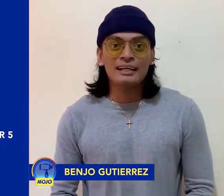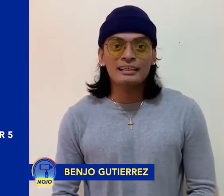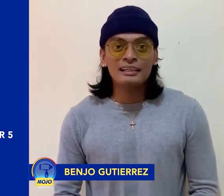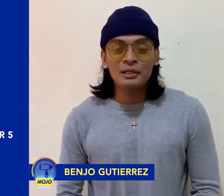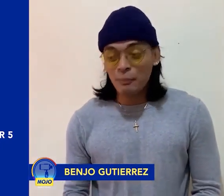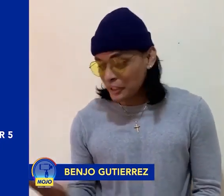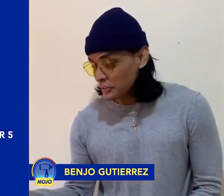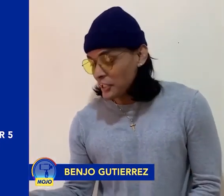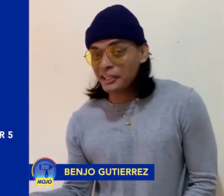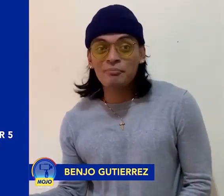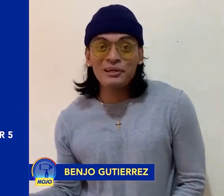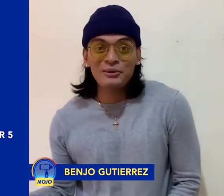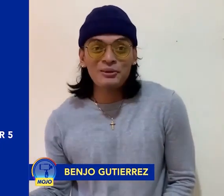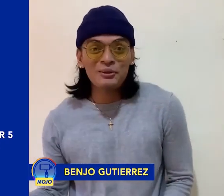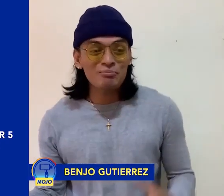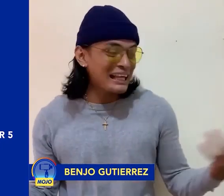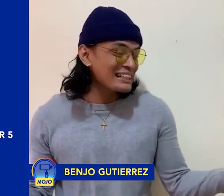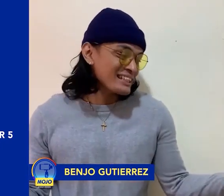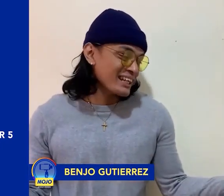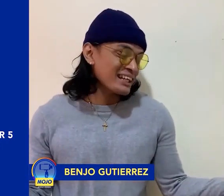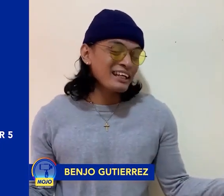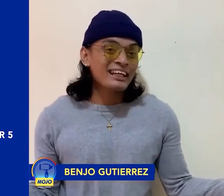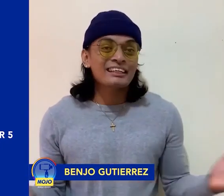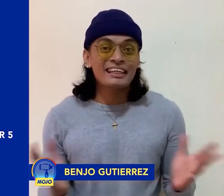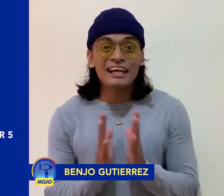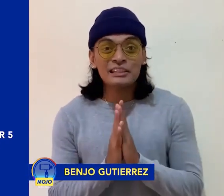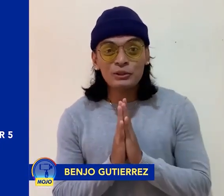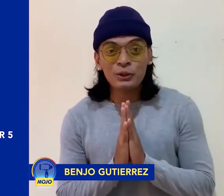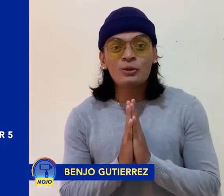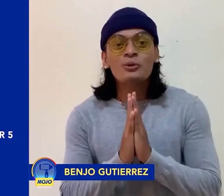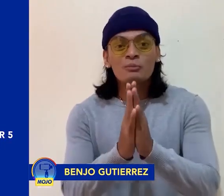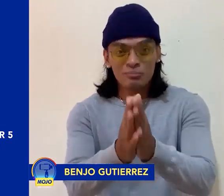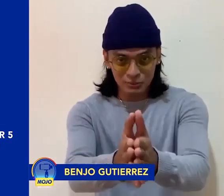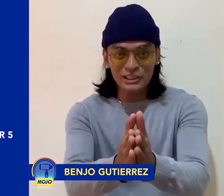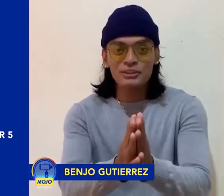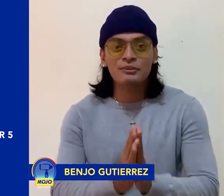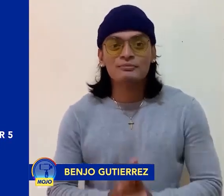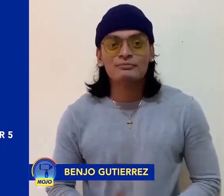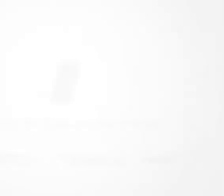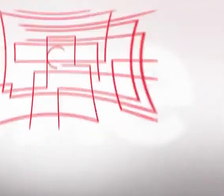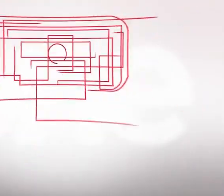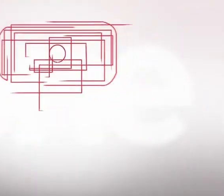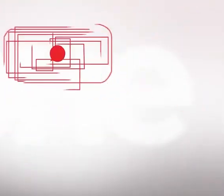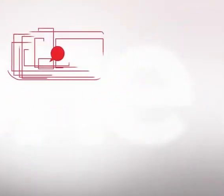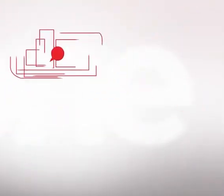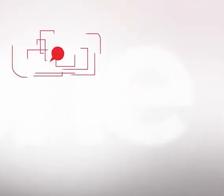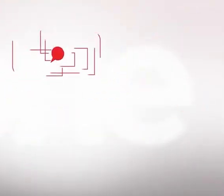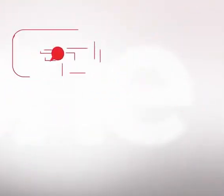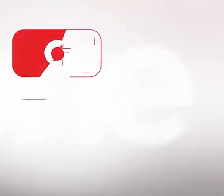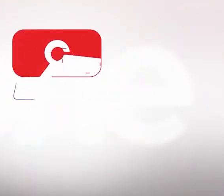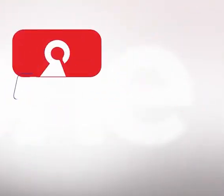umaga. Panggising, pero balanse. Naihatid ko mismo sa inyo.